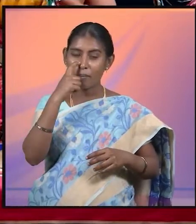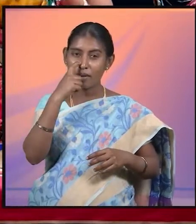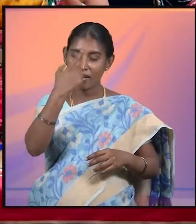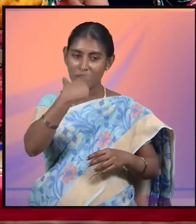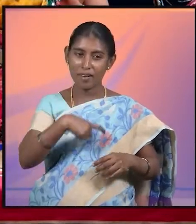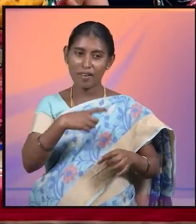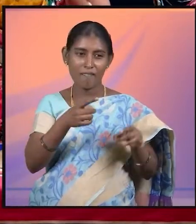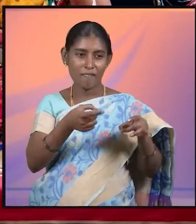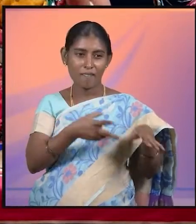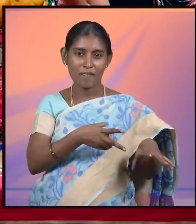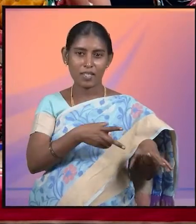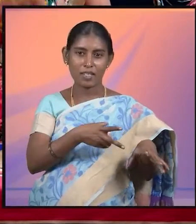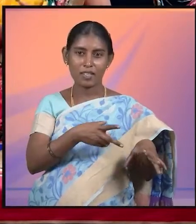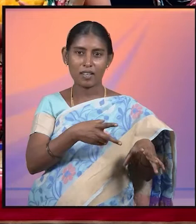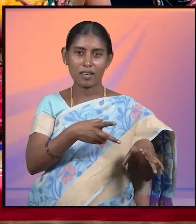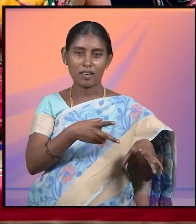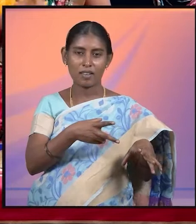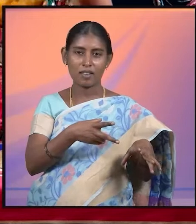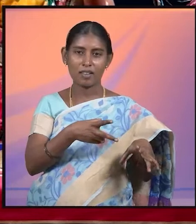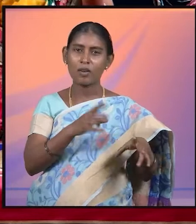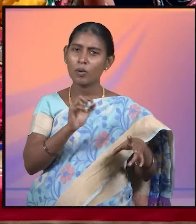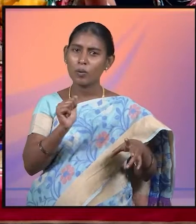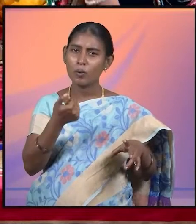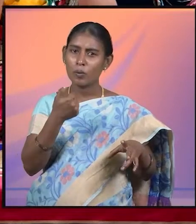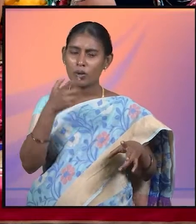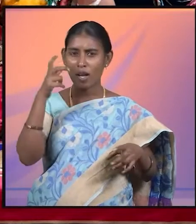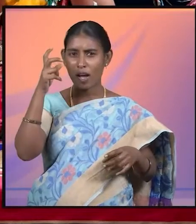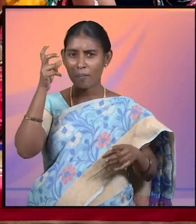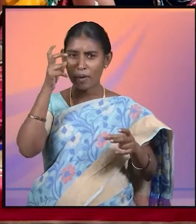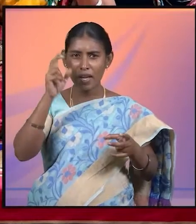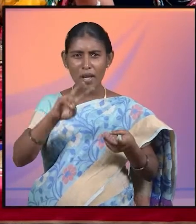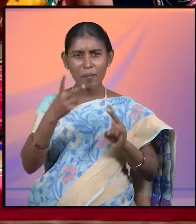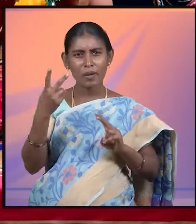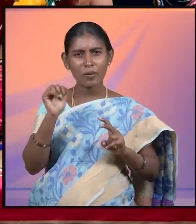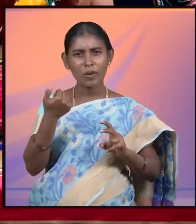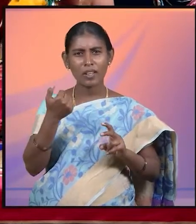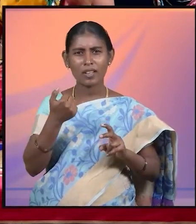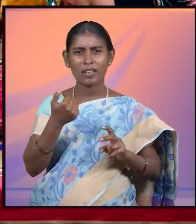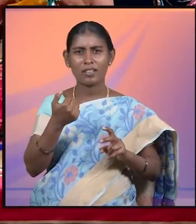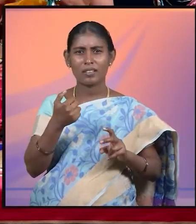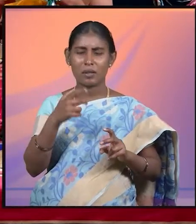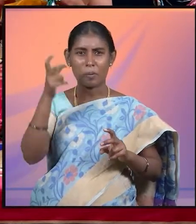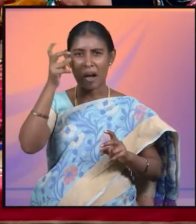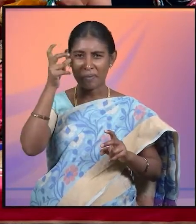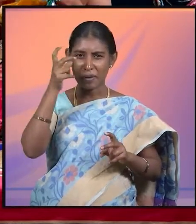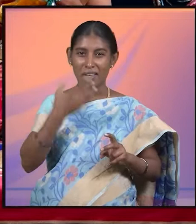பெண்ணுருவத்தை வேண்டாம்னு பேய் வடிவம் ஆயிட்டாங்களா? நாம எல்லாம் அழகு வேணும்னு ஒப்பனை